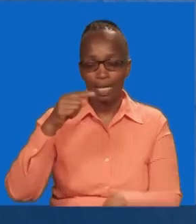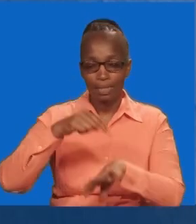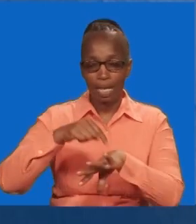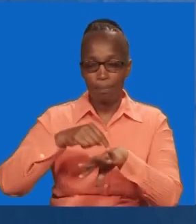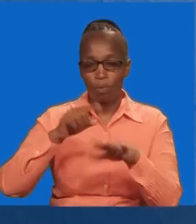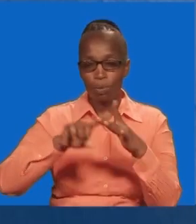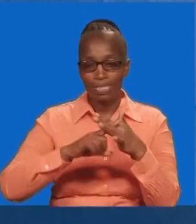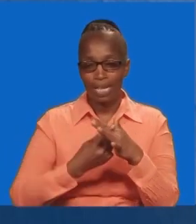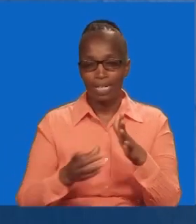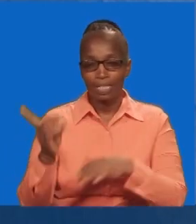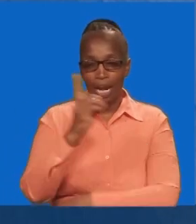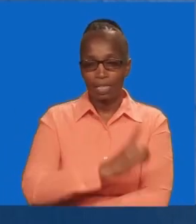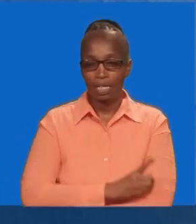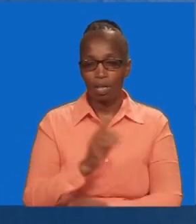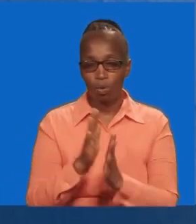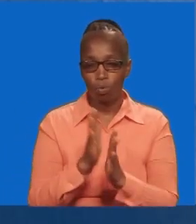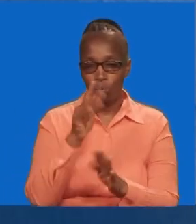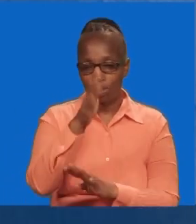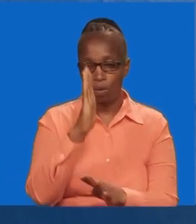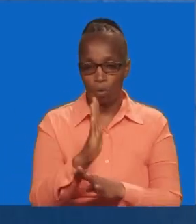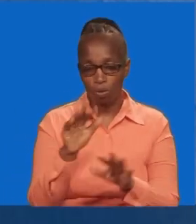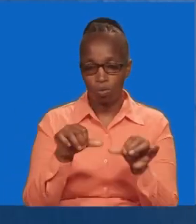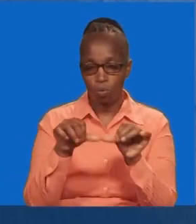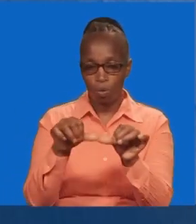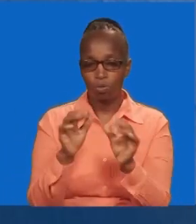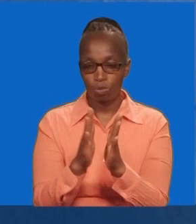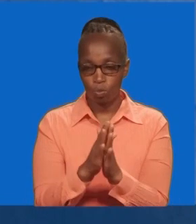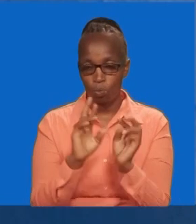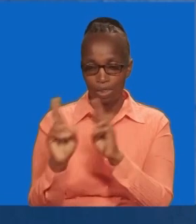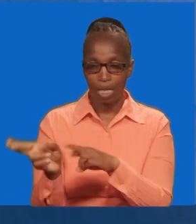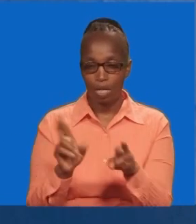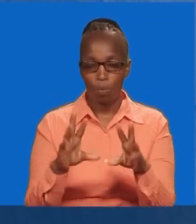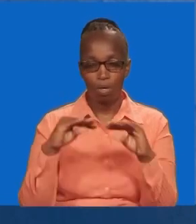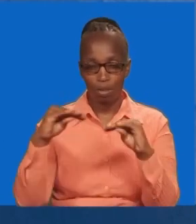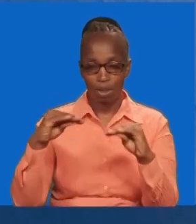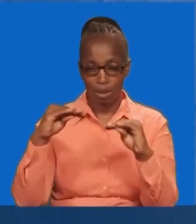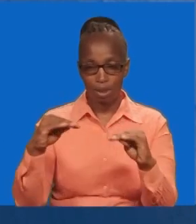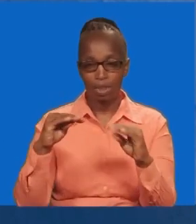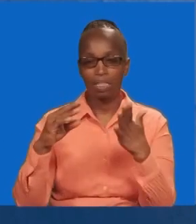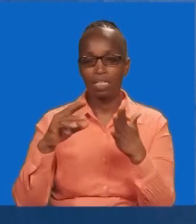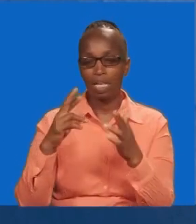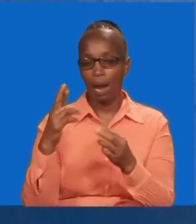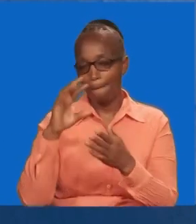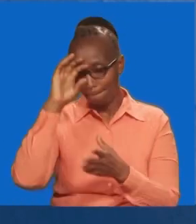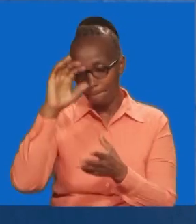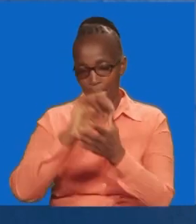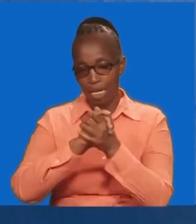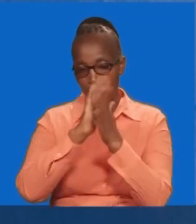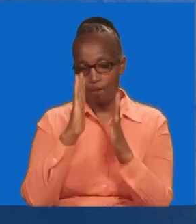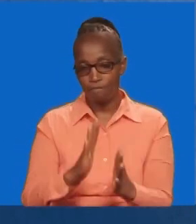tunaanzisha siku na Bwana. Kwa hivyo tunaendelea katika mafundisho yetu ambayo ni